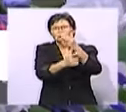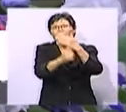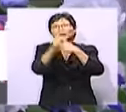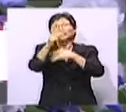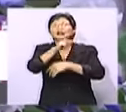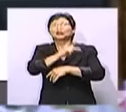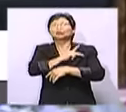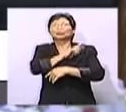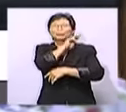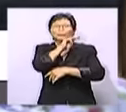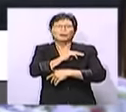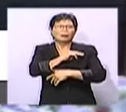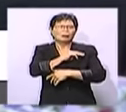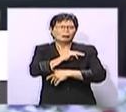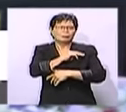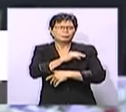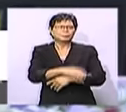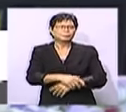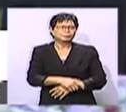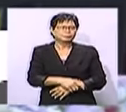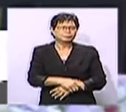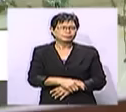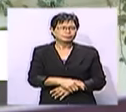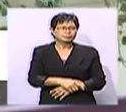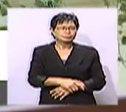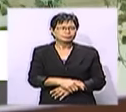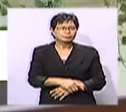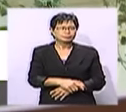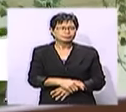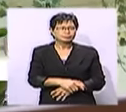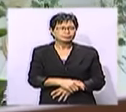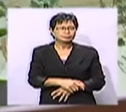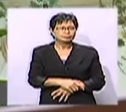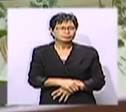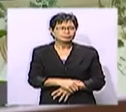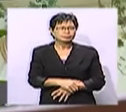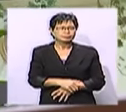menteri Dato' Amar Awang Tengah Ali Hassan.